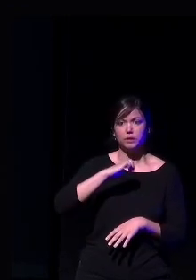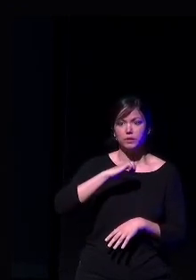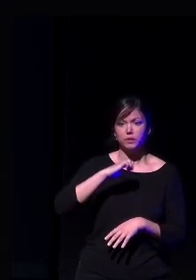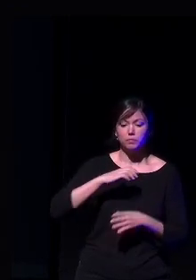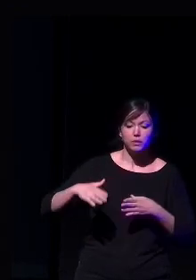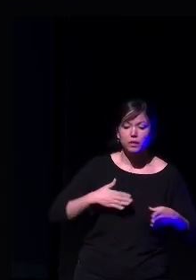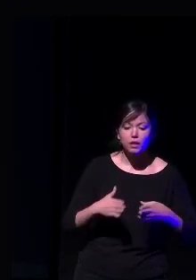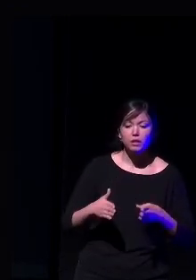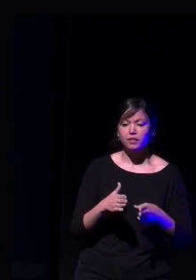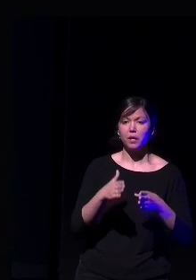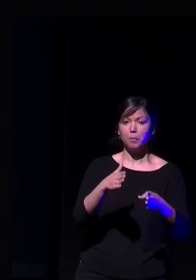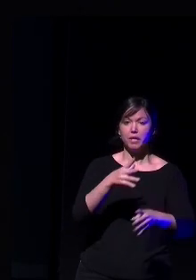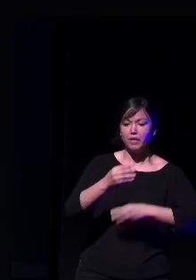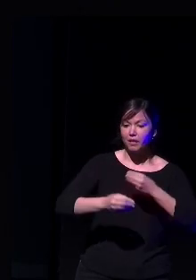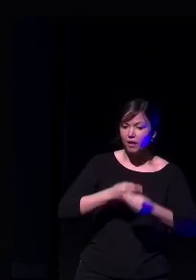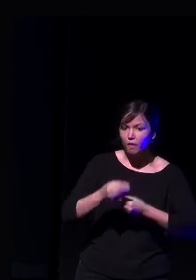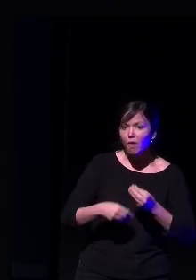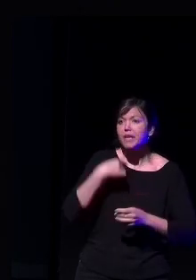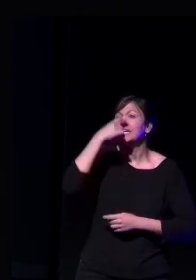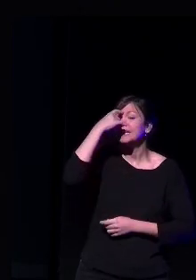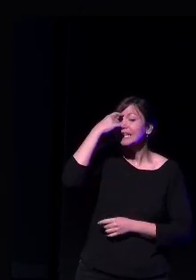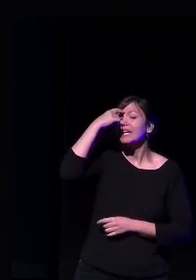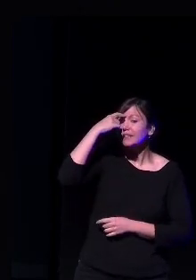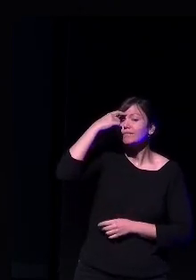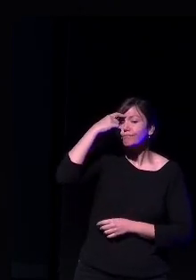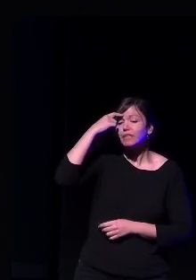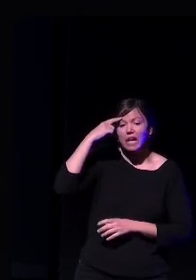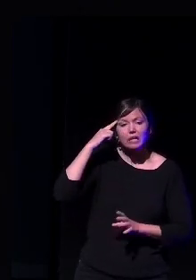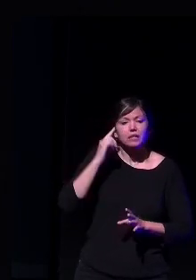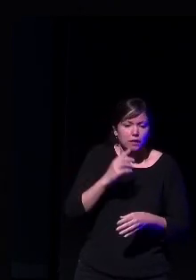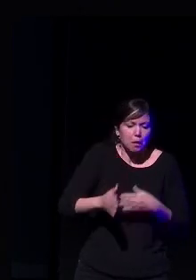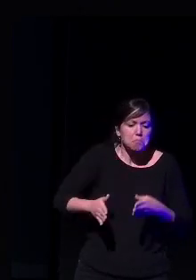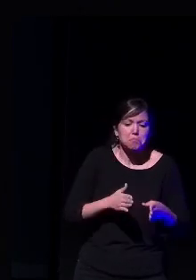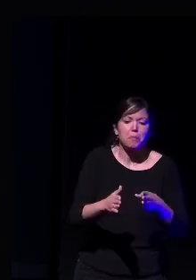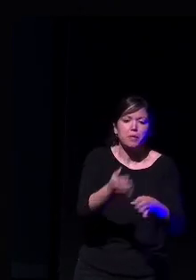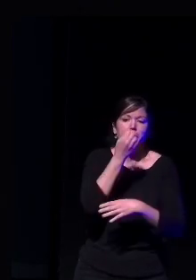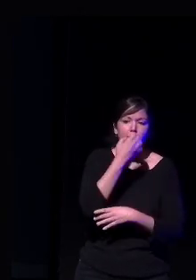el camí que estava fent, crec que anàvem bé.